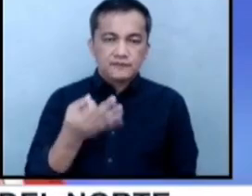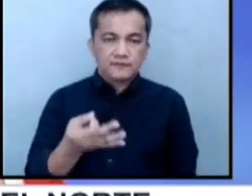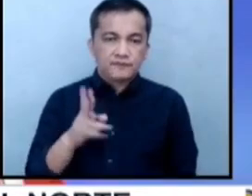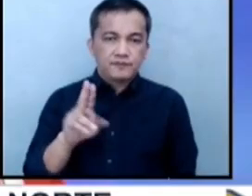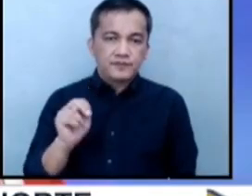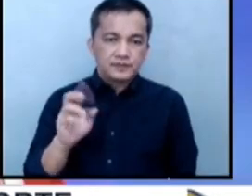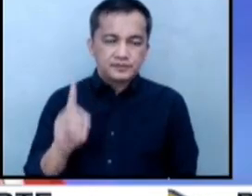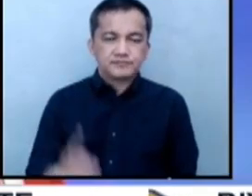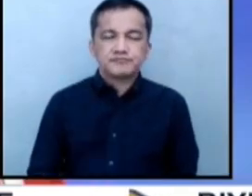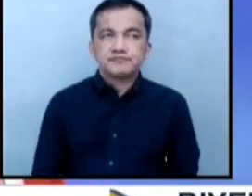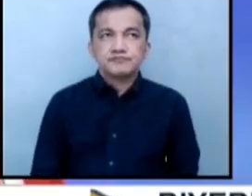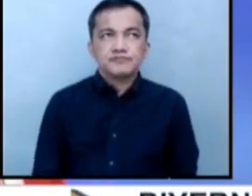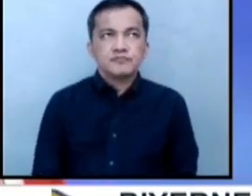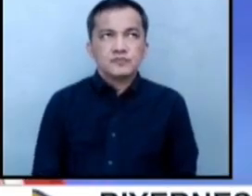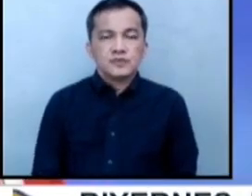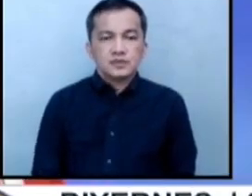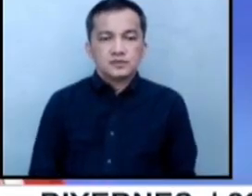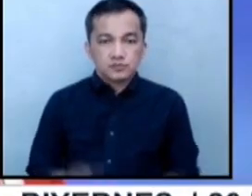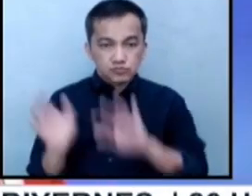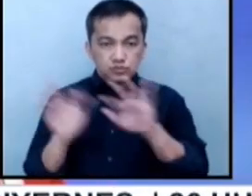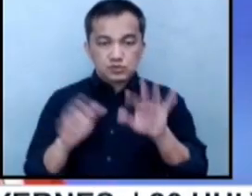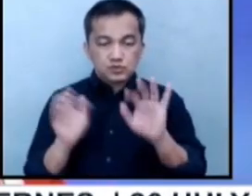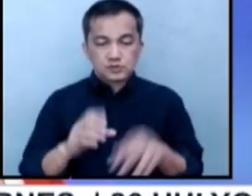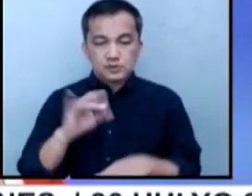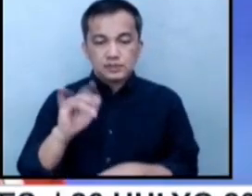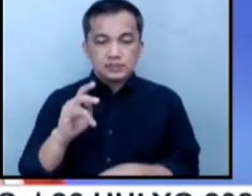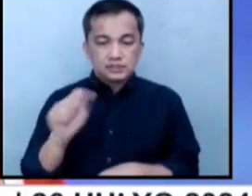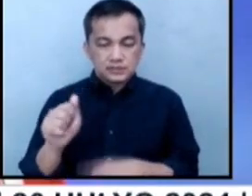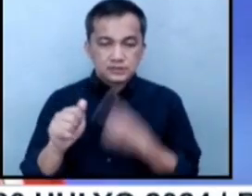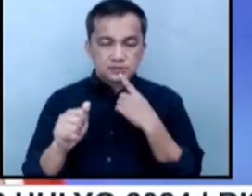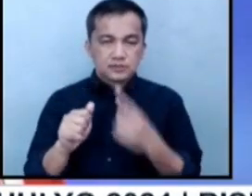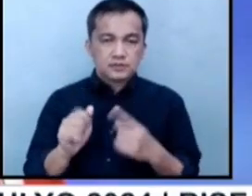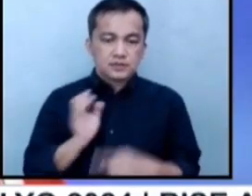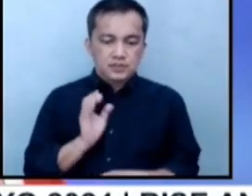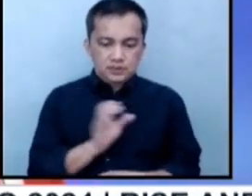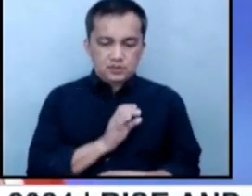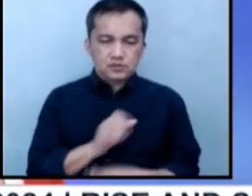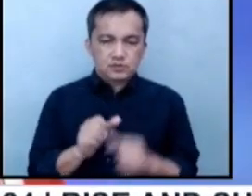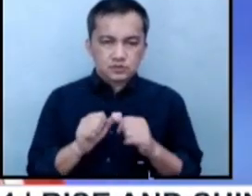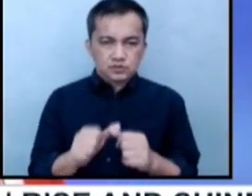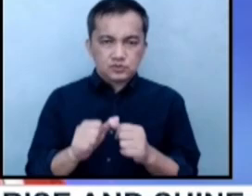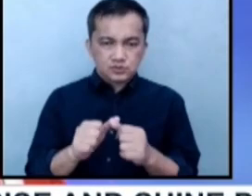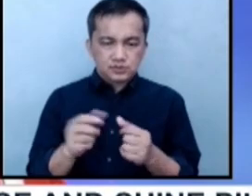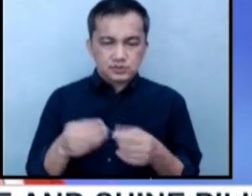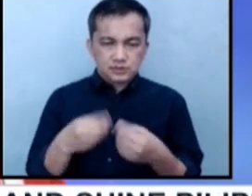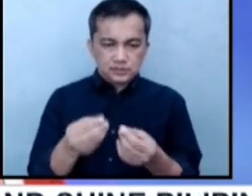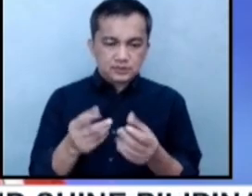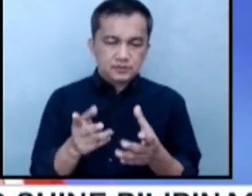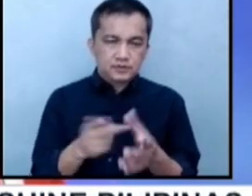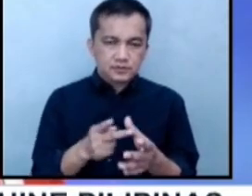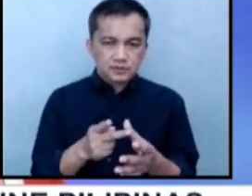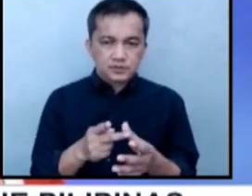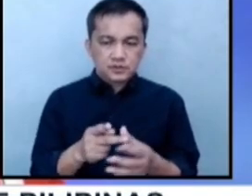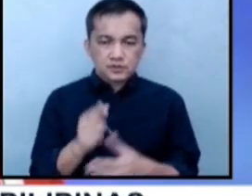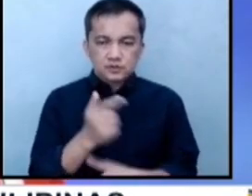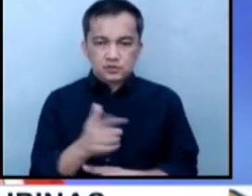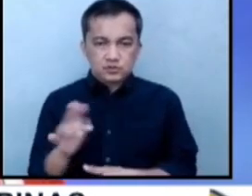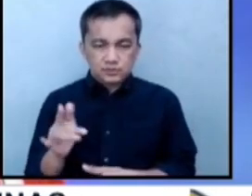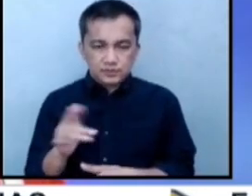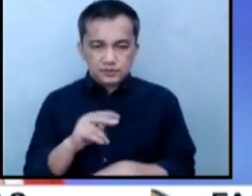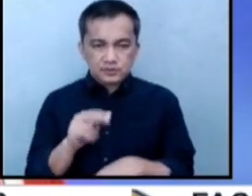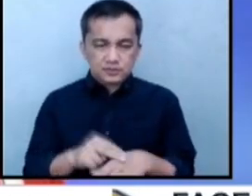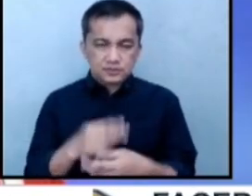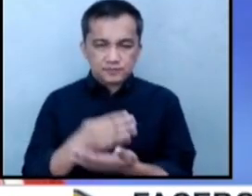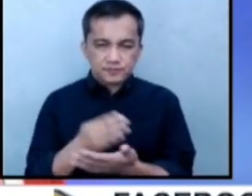kasunod ng pananalasa ng super typhoon karina tiniyak ng camera na patuloy nilang bibigyang prayoridad sa 2025 National budget ang